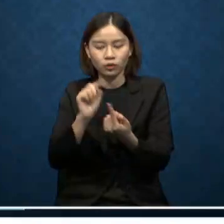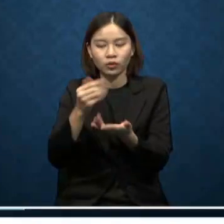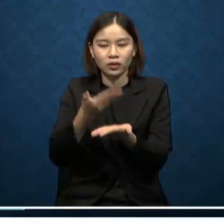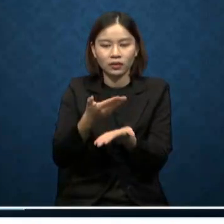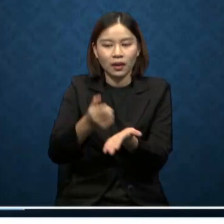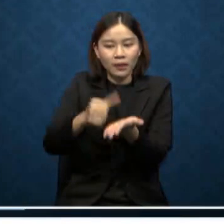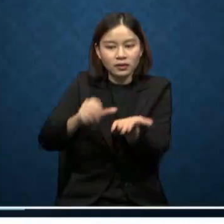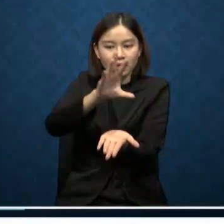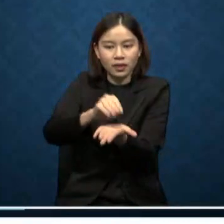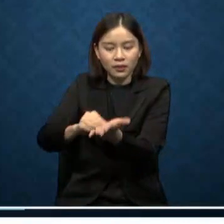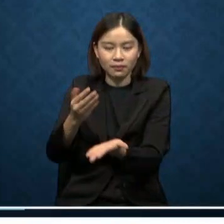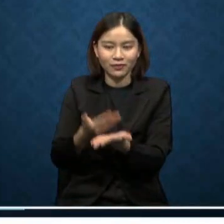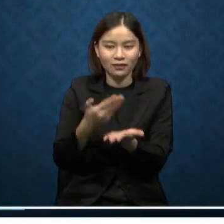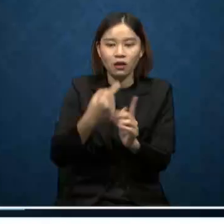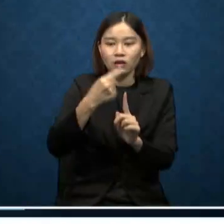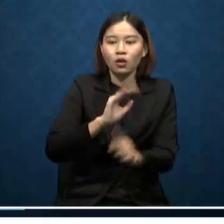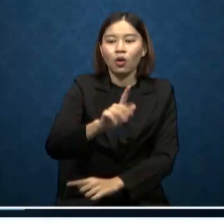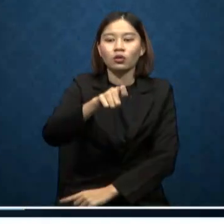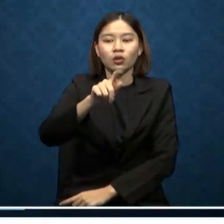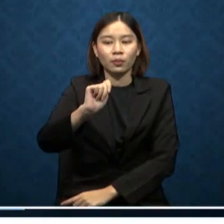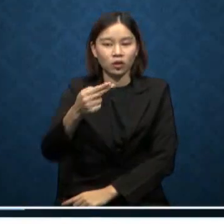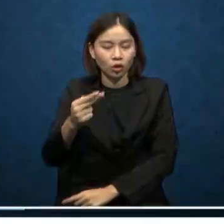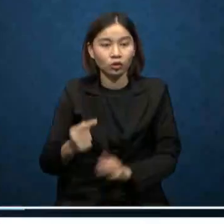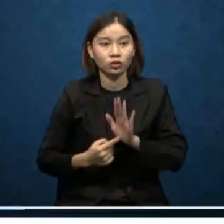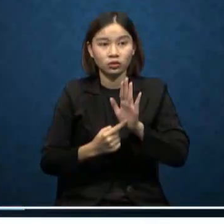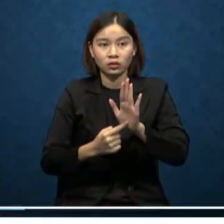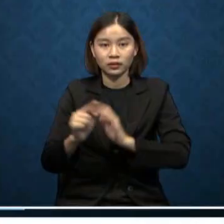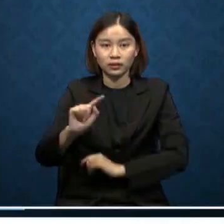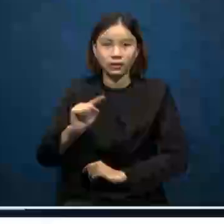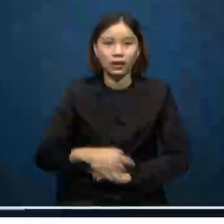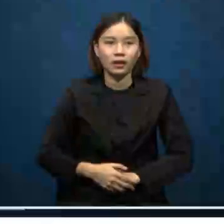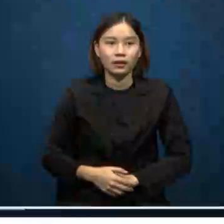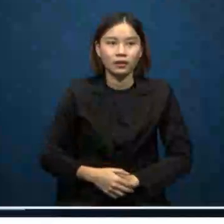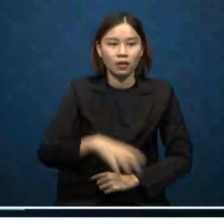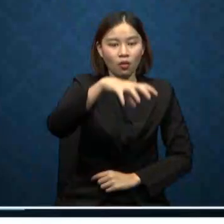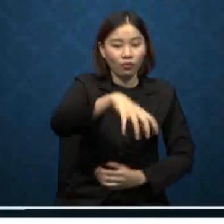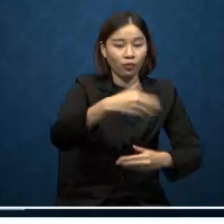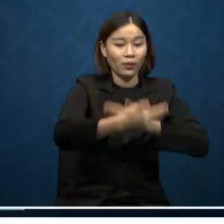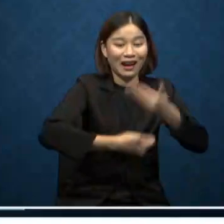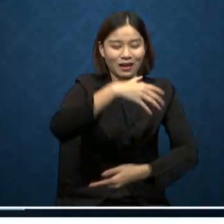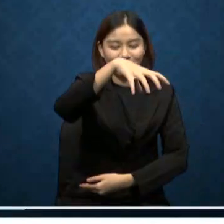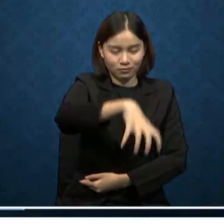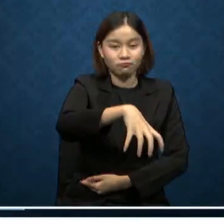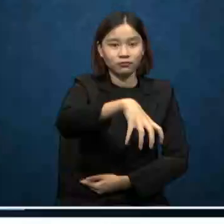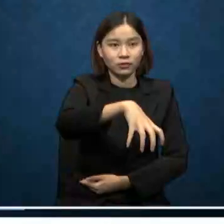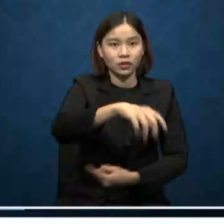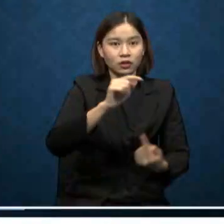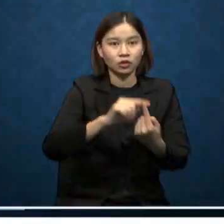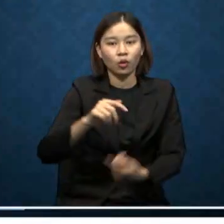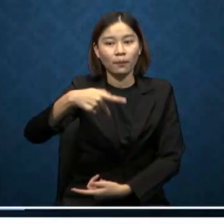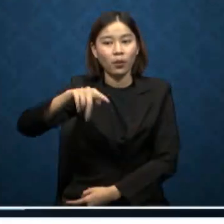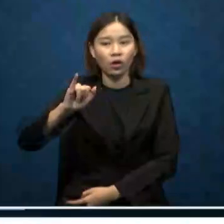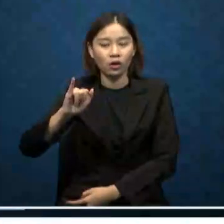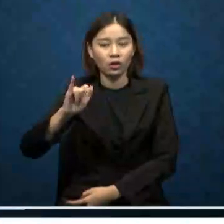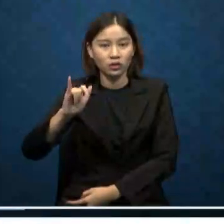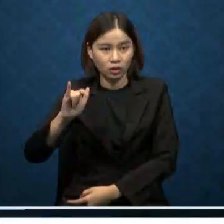และรายได้ของท่งถินอาทิห้างสประสนคาใหอยหนึ่งในเขตพยาไทยเค